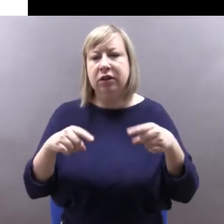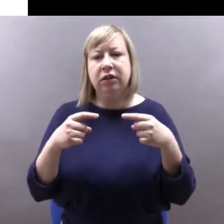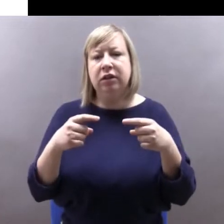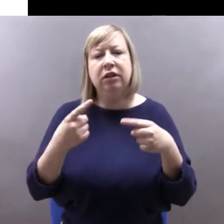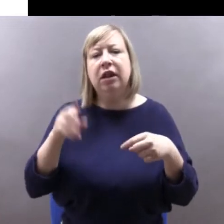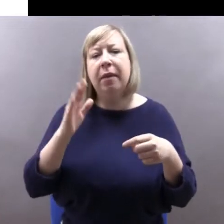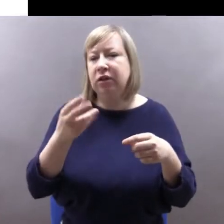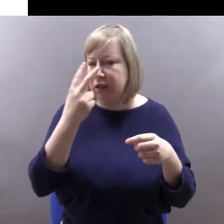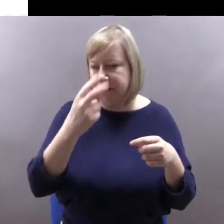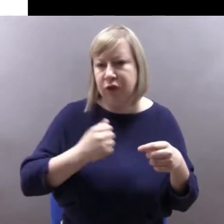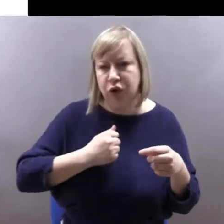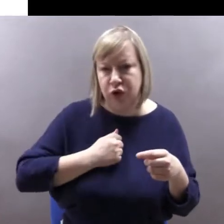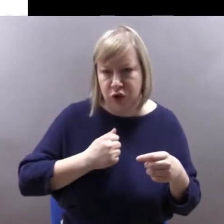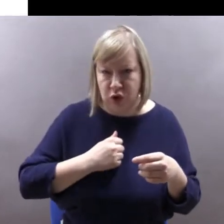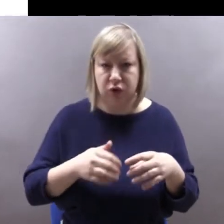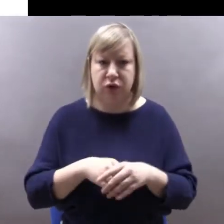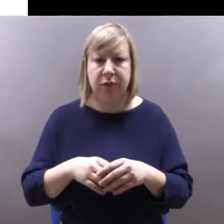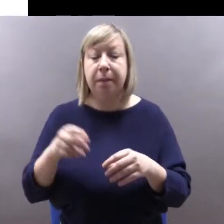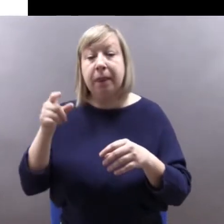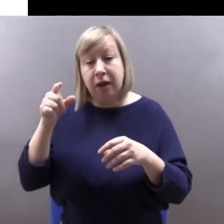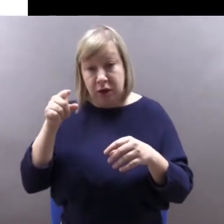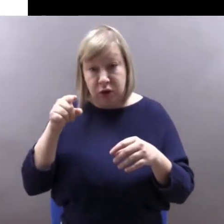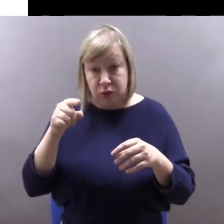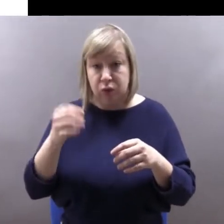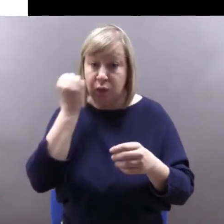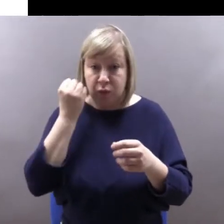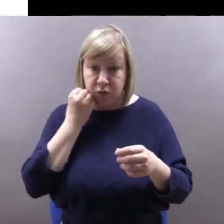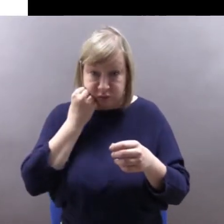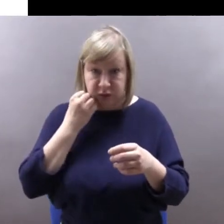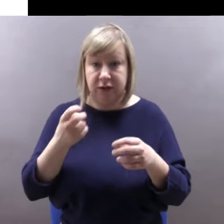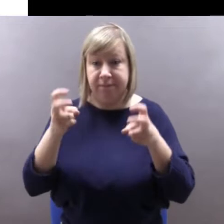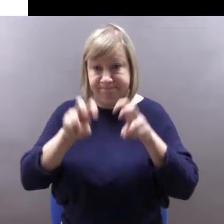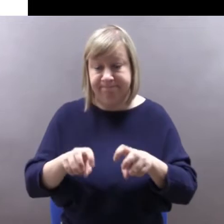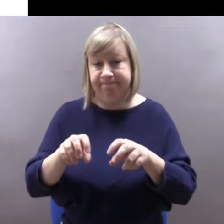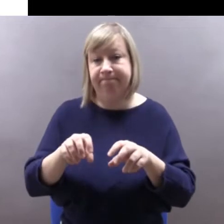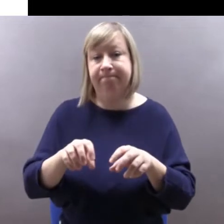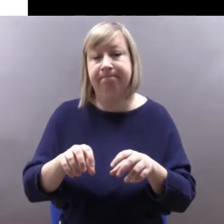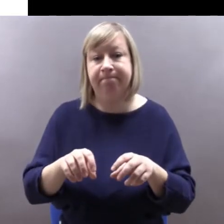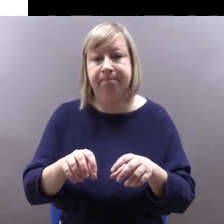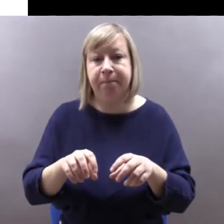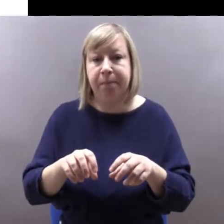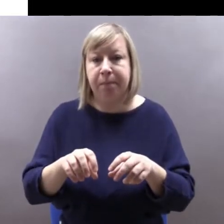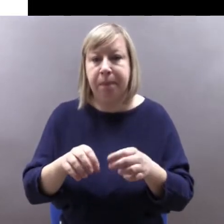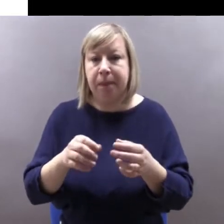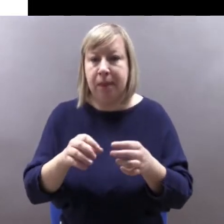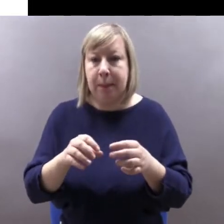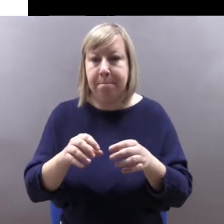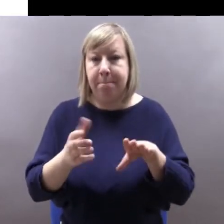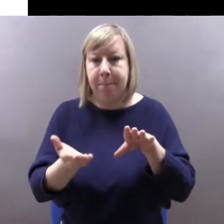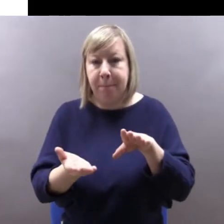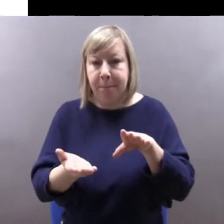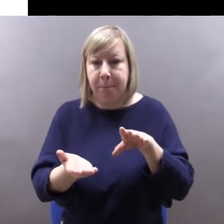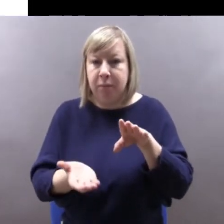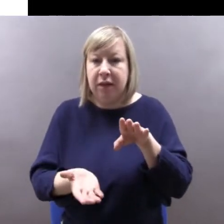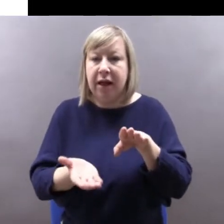To jest platforma, która znajduje się w dwóch lokalizacjach w naszych piwnicach. Tutaj na slajdzie